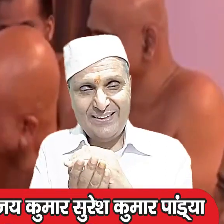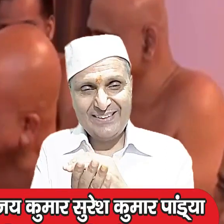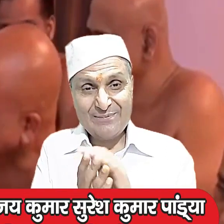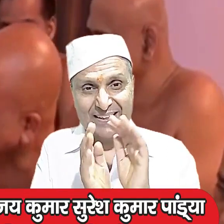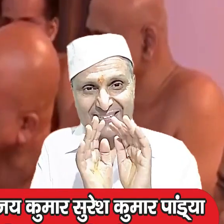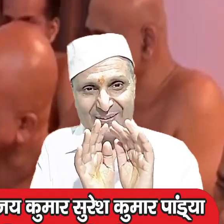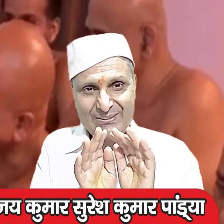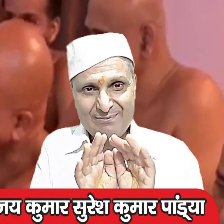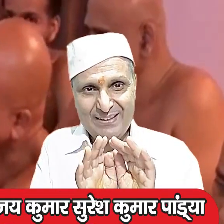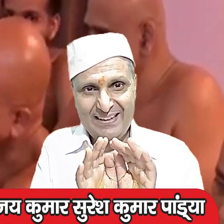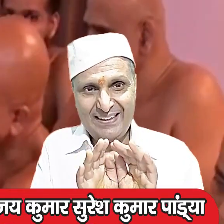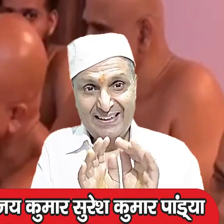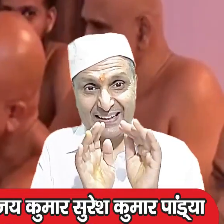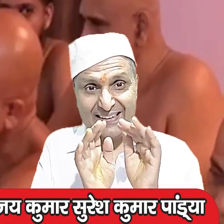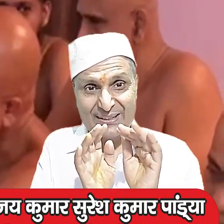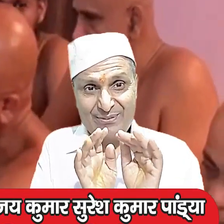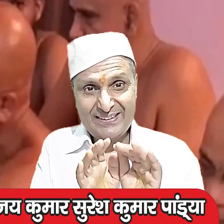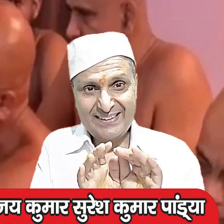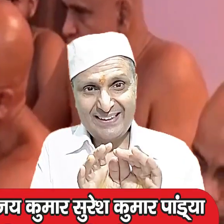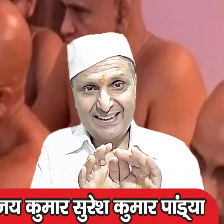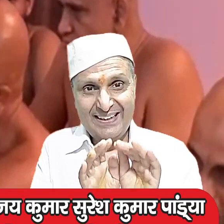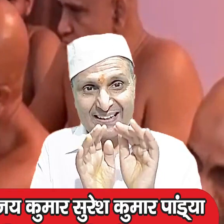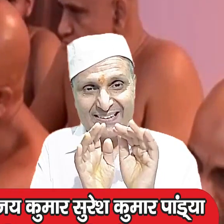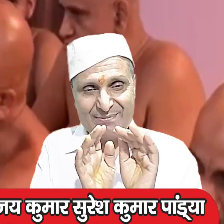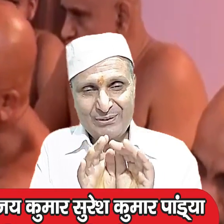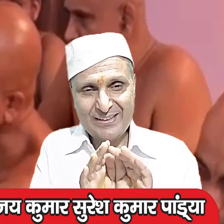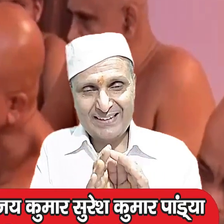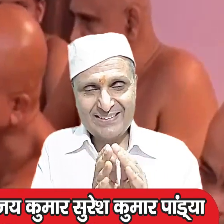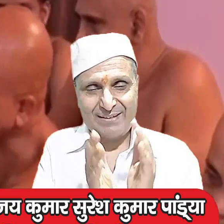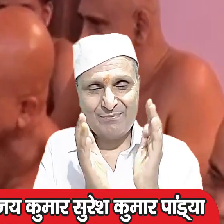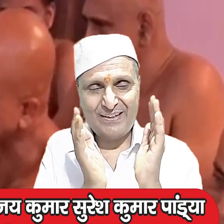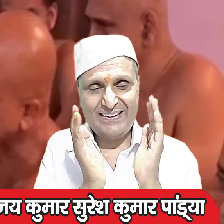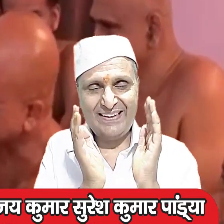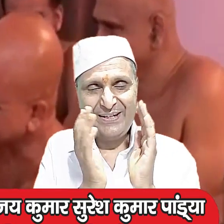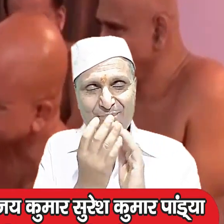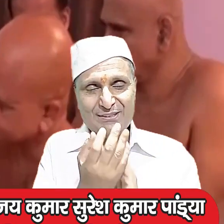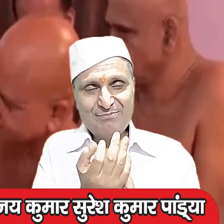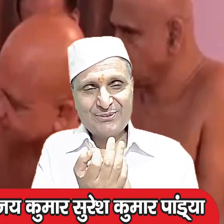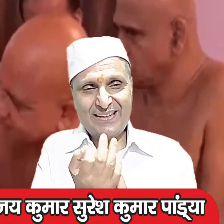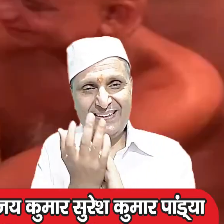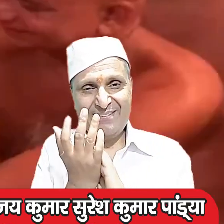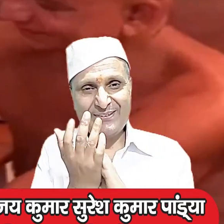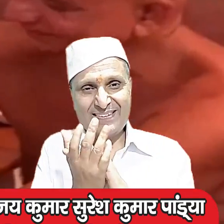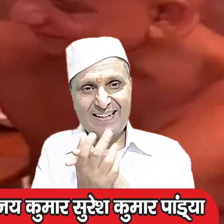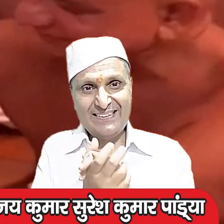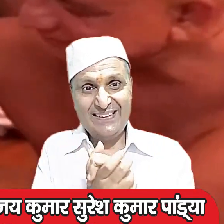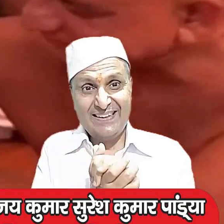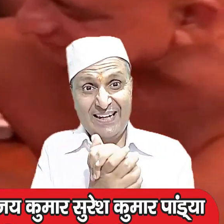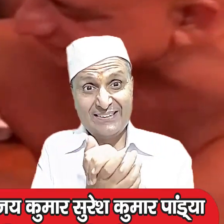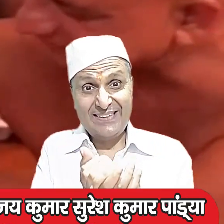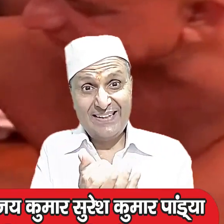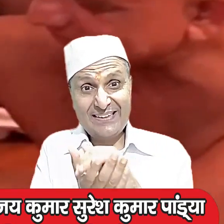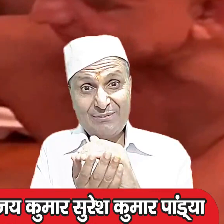इशारों हुए, इशारों में कैसे कुशल मंगल हैं, कैसे व्रत चल रहे हैं, कैसी मौत, कहते हैं सब बढ़िया है, बस मुस्कुरा दिए प्रसन्न सागर